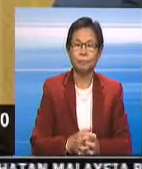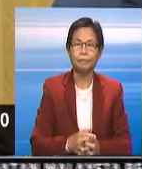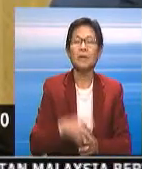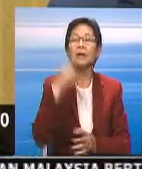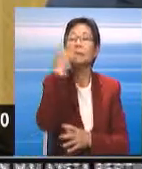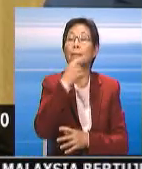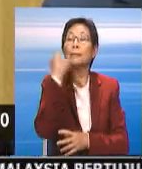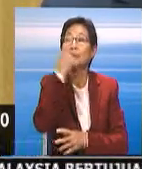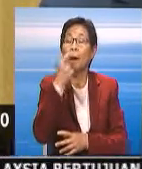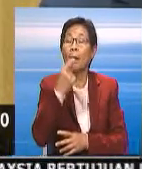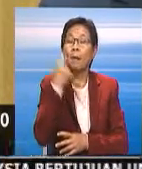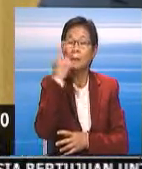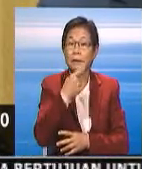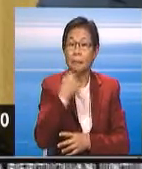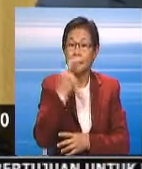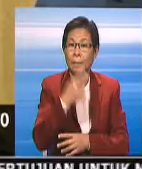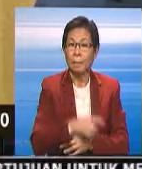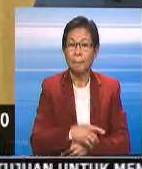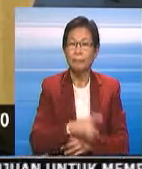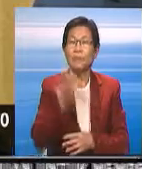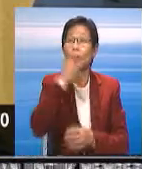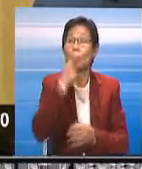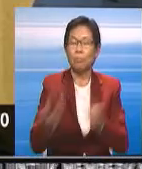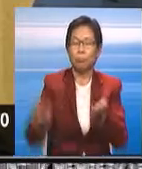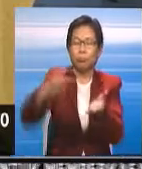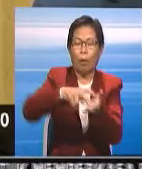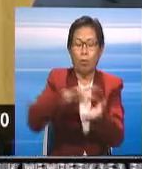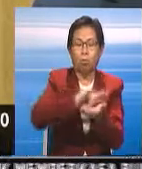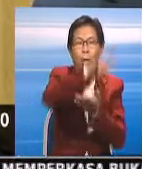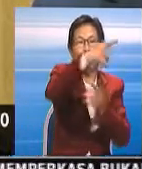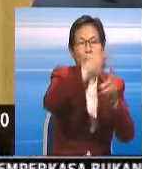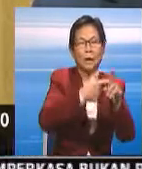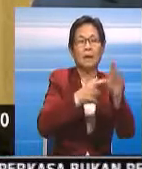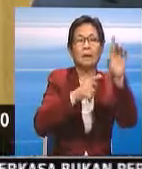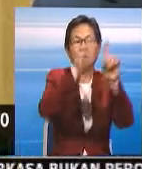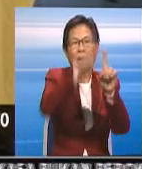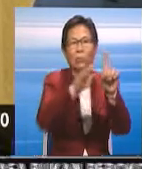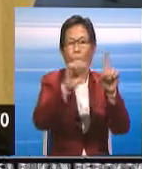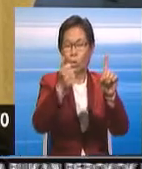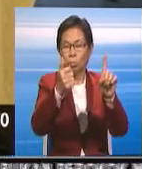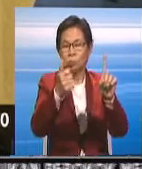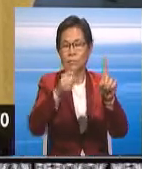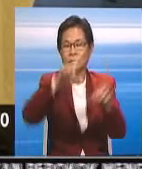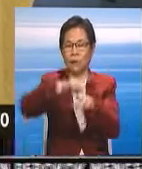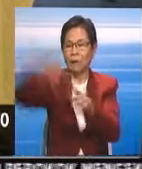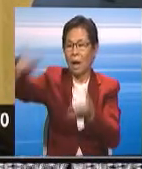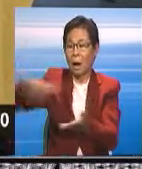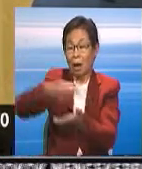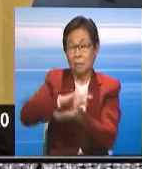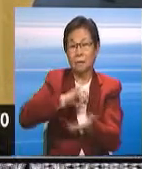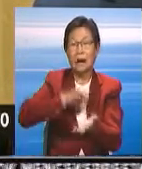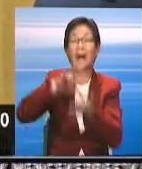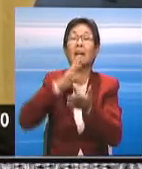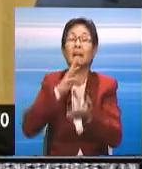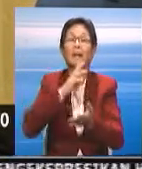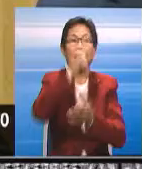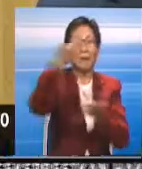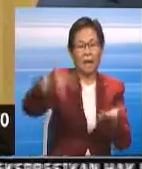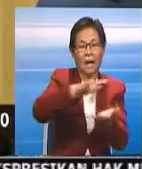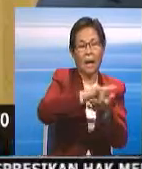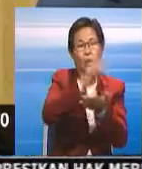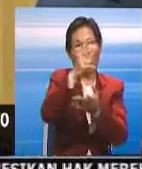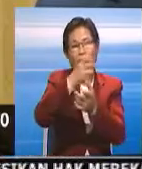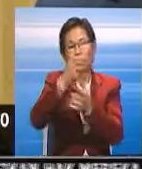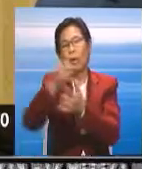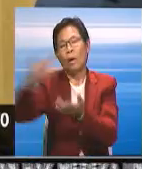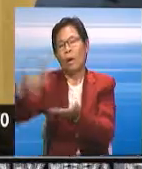sesiapa yang akan mengambil penerbangan bermula daripada 1 Oktober di lapangan terbang yang saya maksudkan, KLIA 2 ataupun di mana-mana